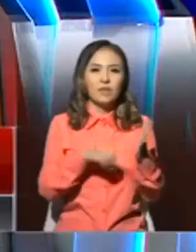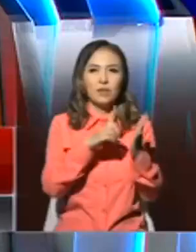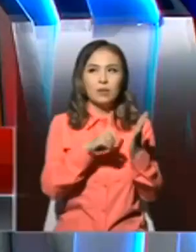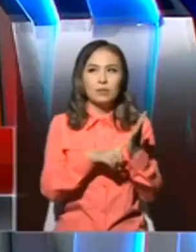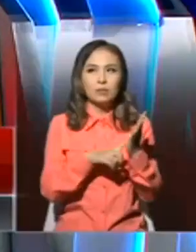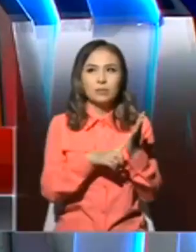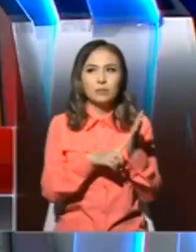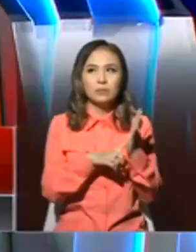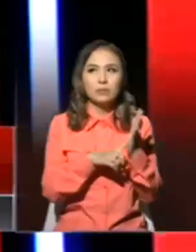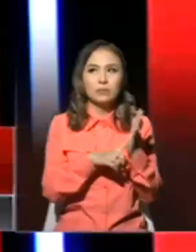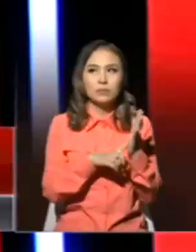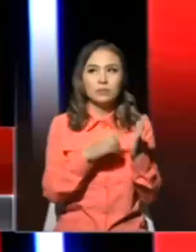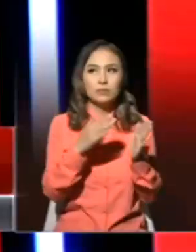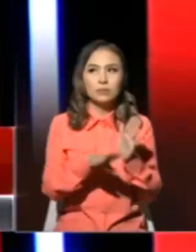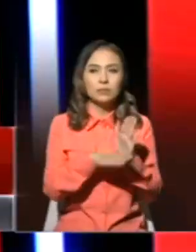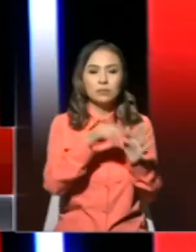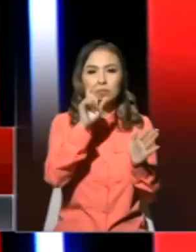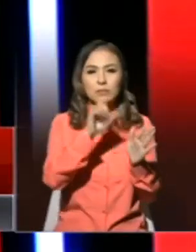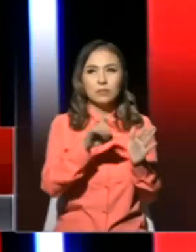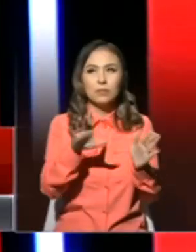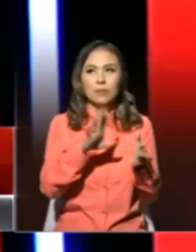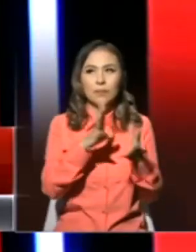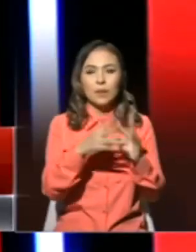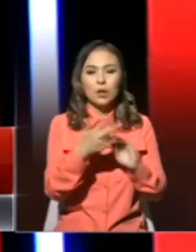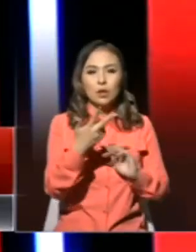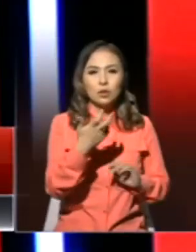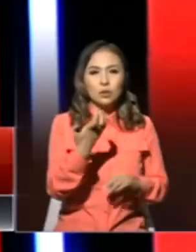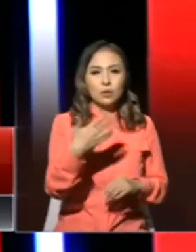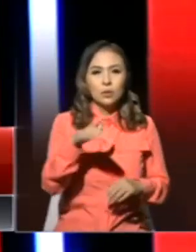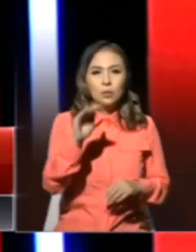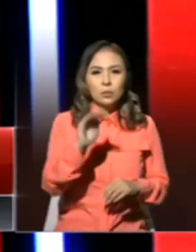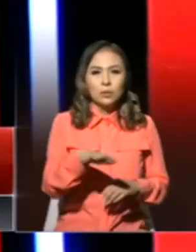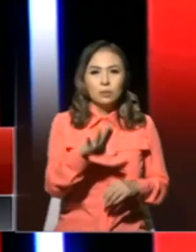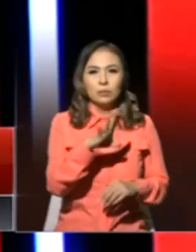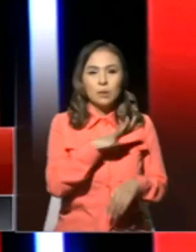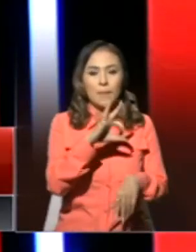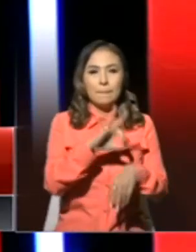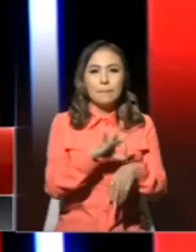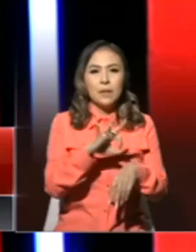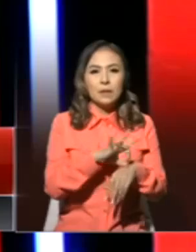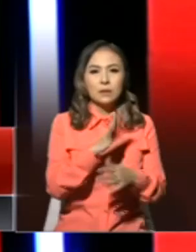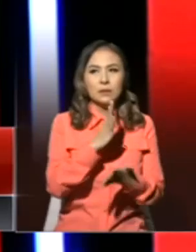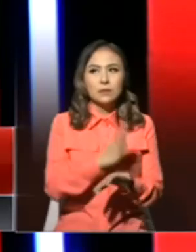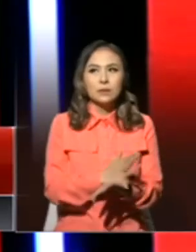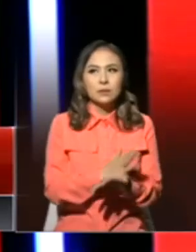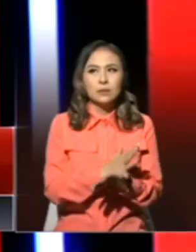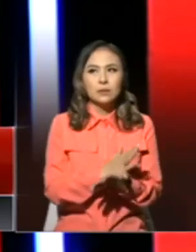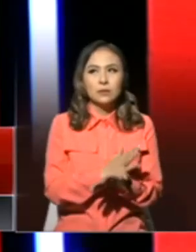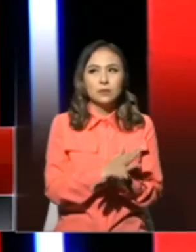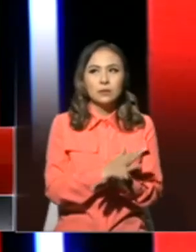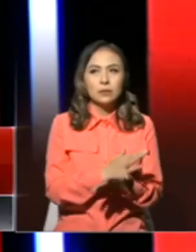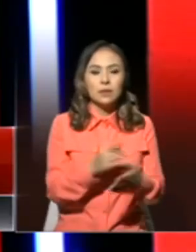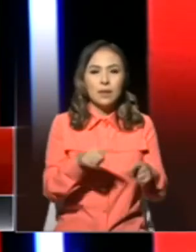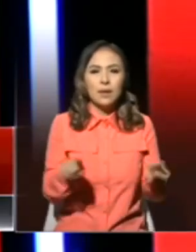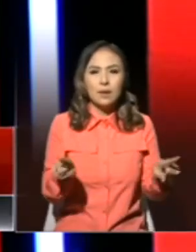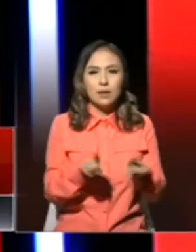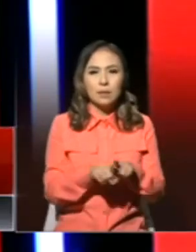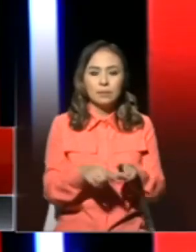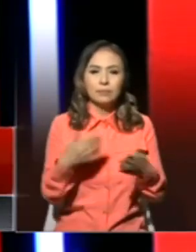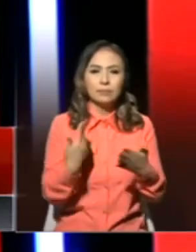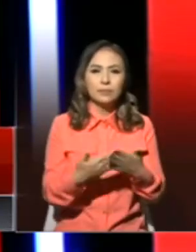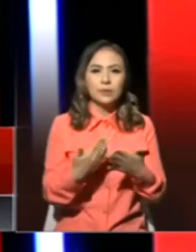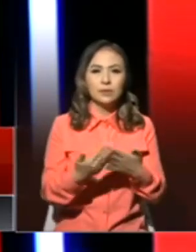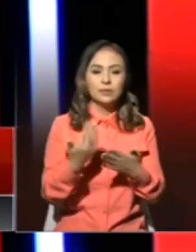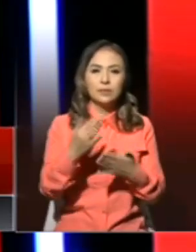Сіз өзіңіздің депутаттық сауалыңызда 350 мыңға жуық адам бізде лудоманиямен ауырады деп айттыңыз. 350 мыңға жуық адам. Дәл осы мысалды